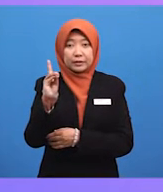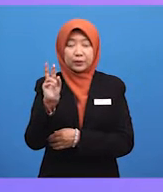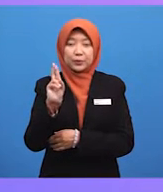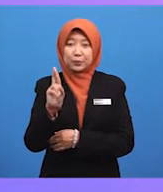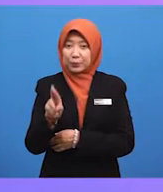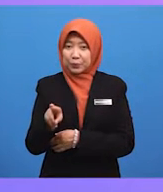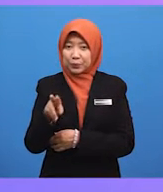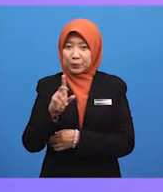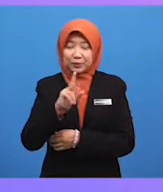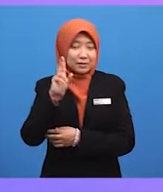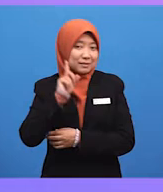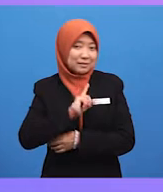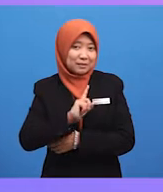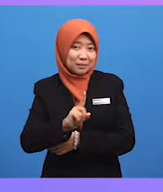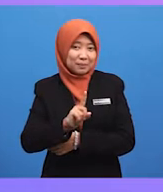rukun Islam.